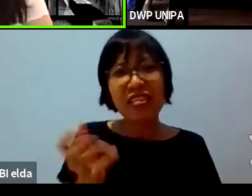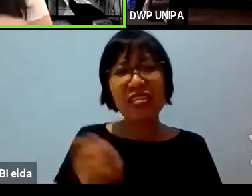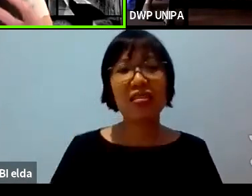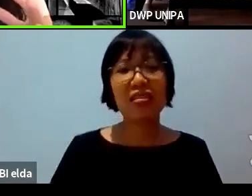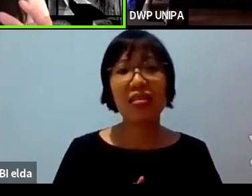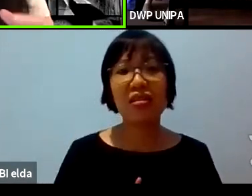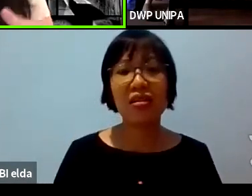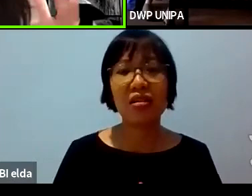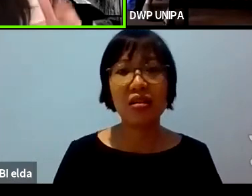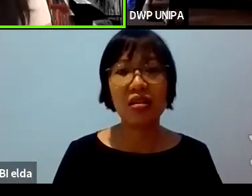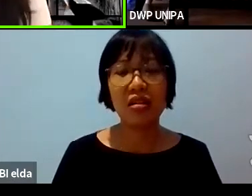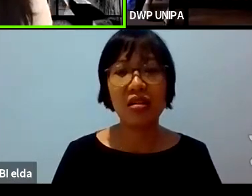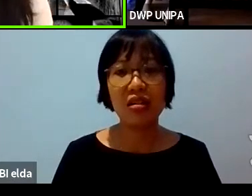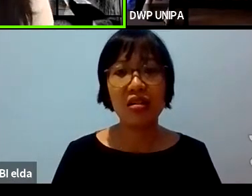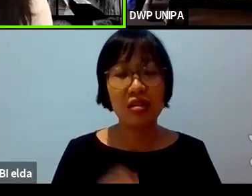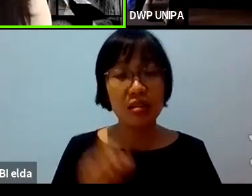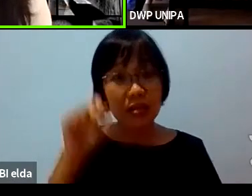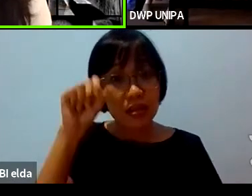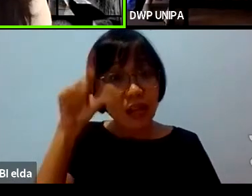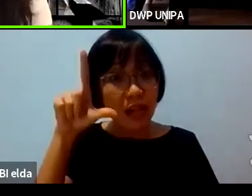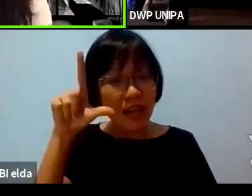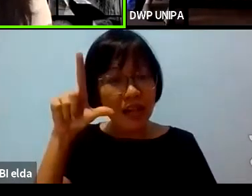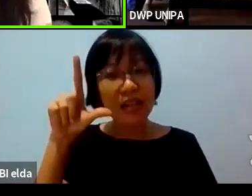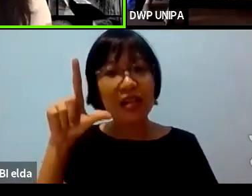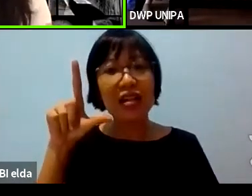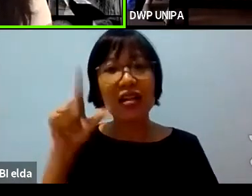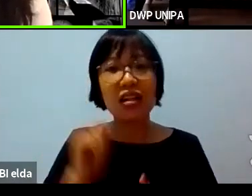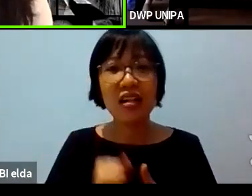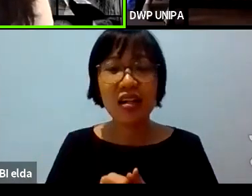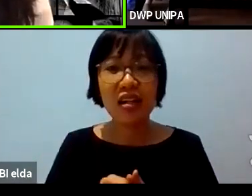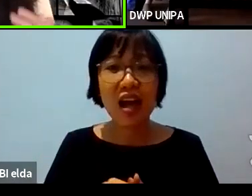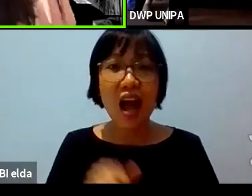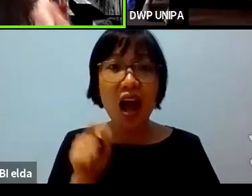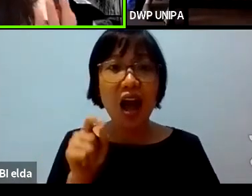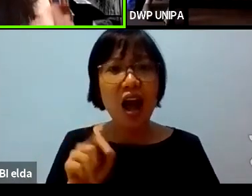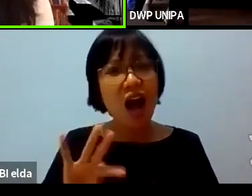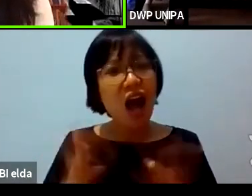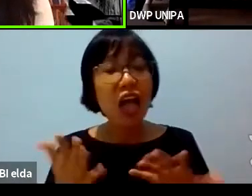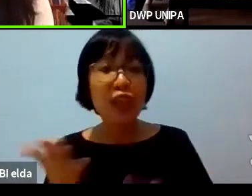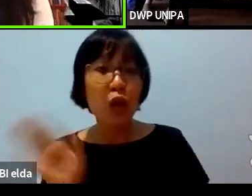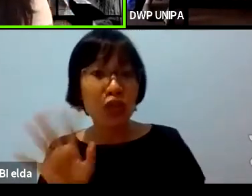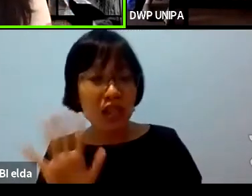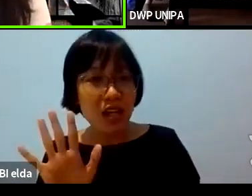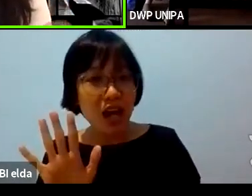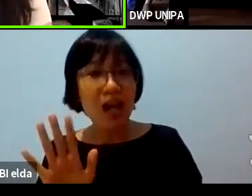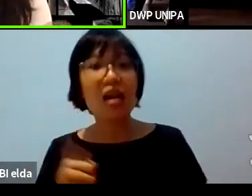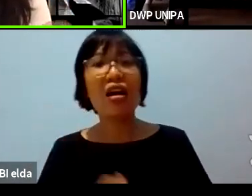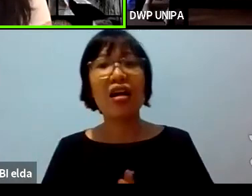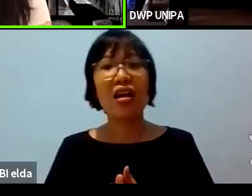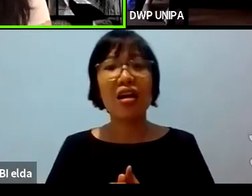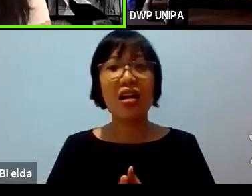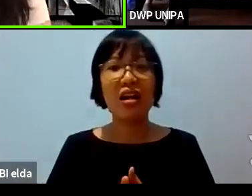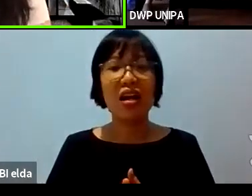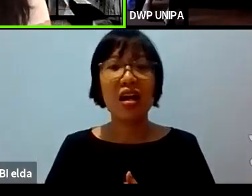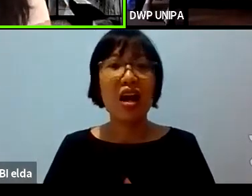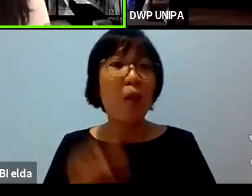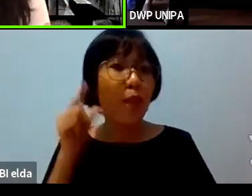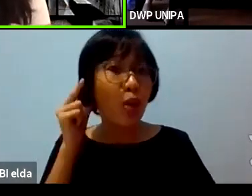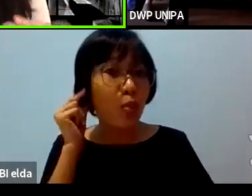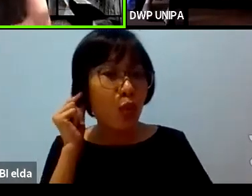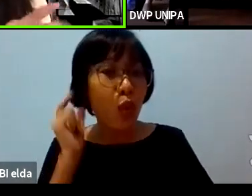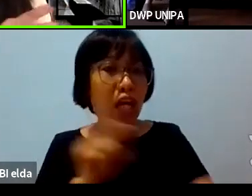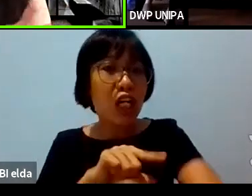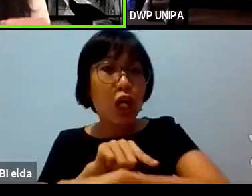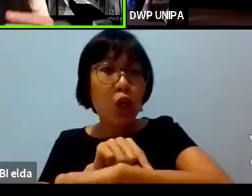secara sadar atau tidak sadar itu memarginalisasi perempuan kulit berwarna. Jadi